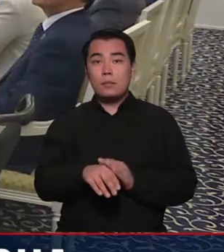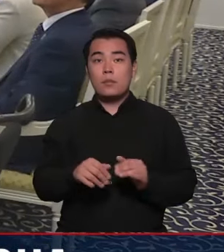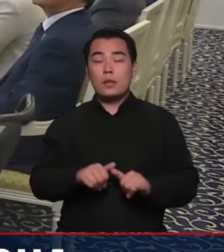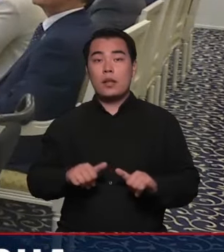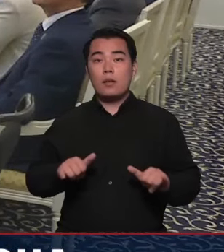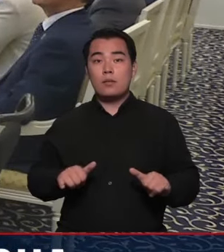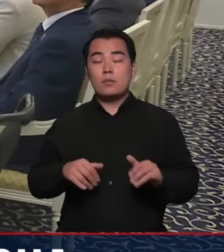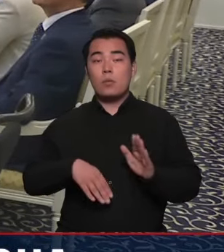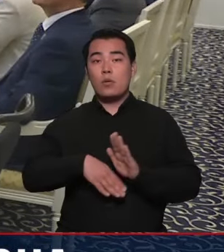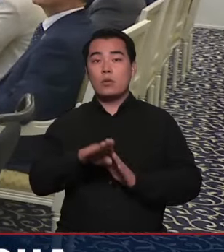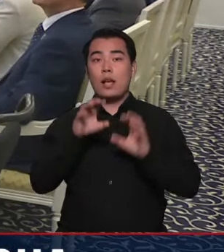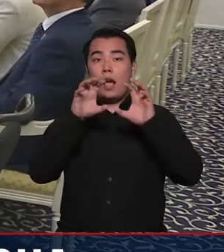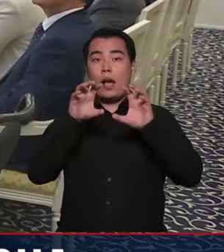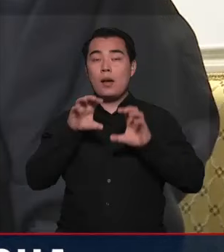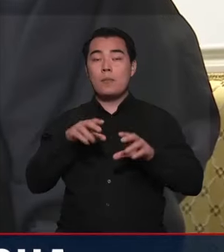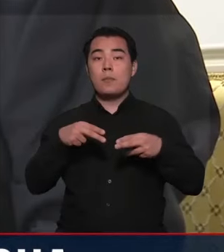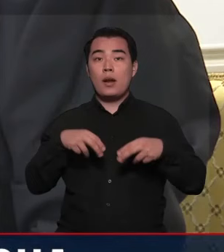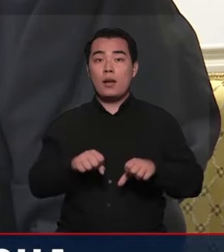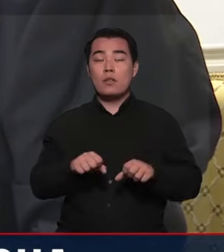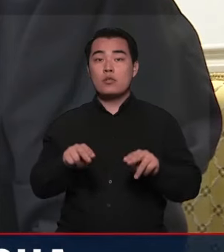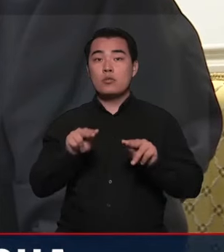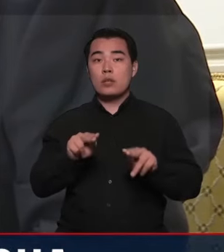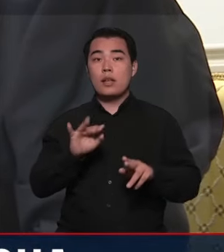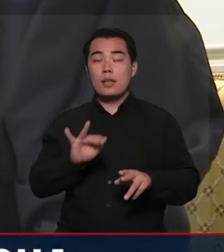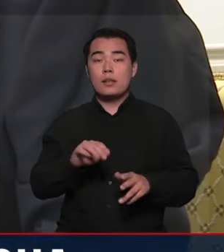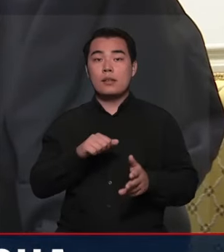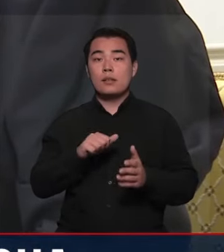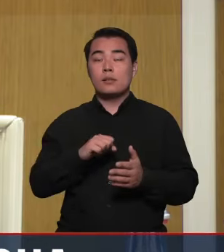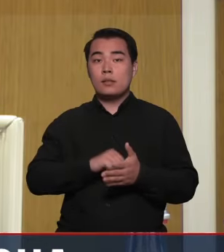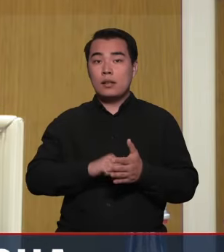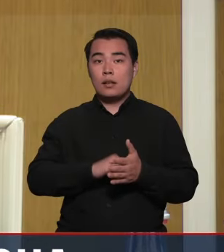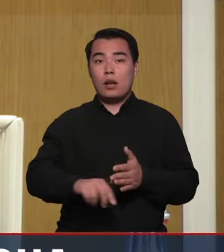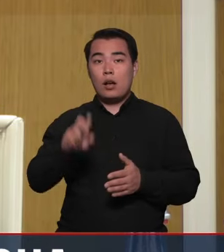совершенствованием конституционного правосудия и его влиянием на устойчивое